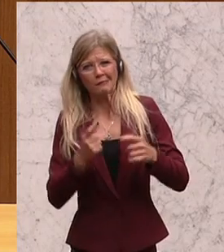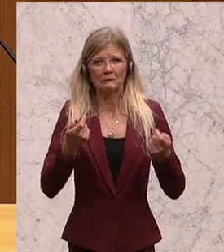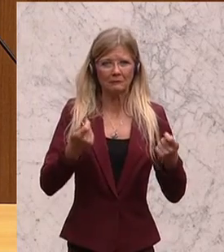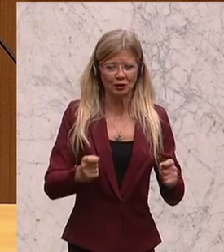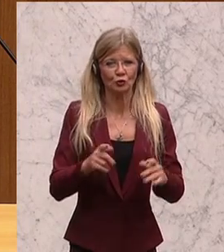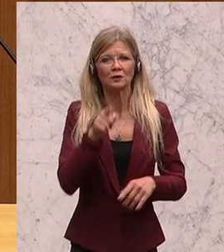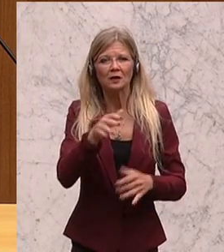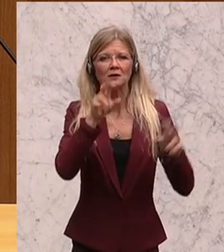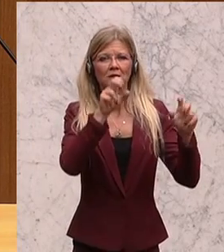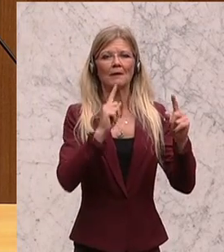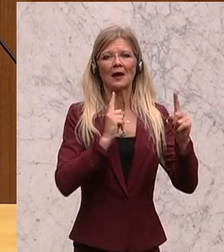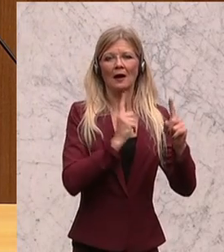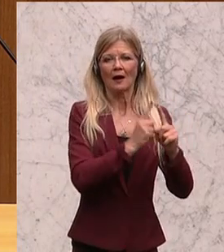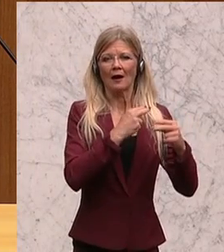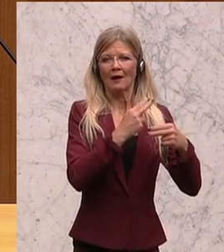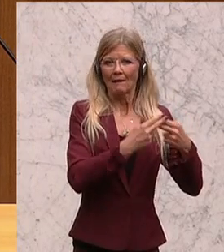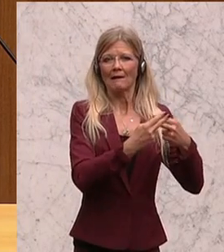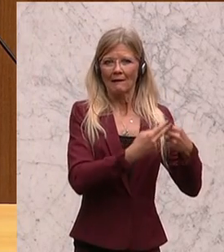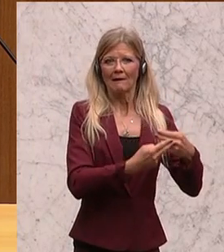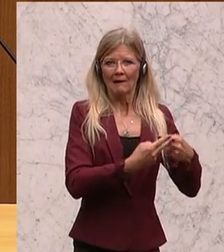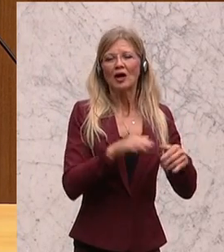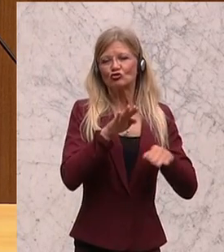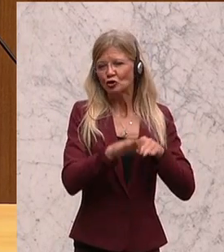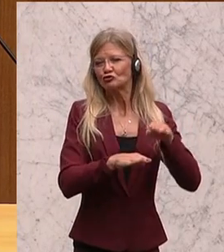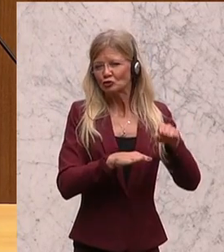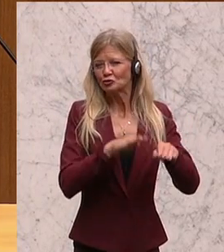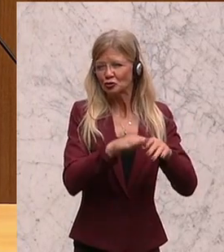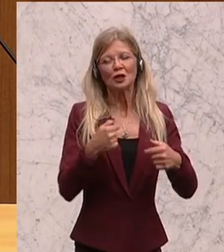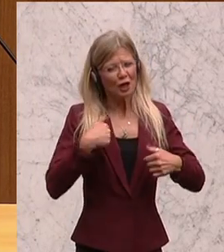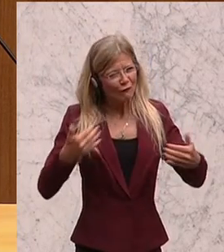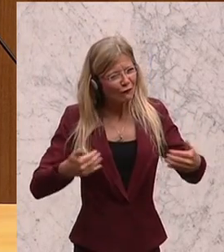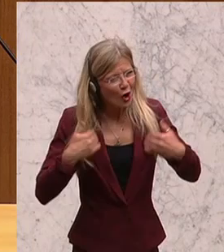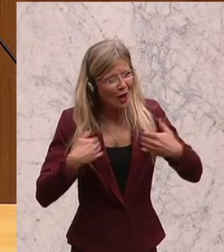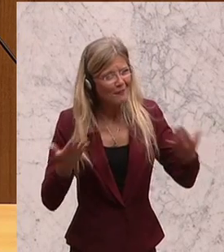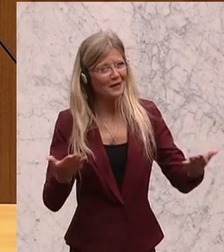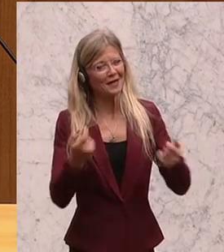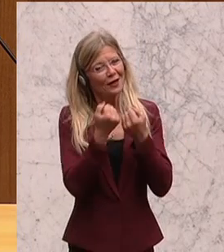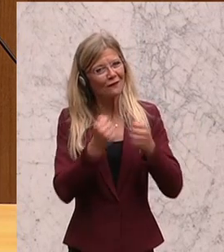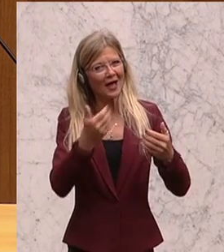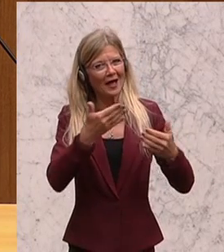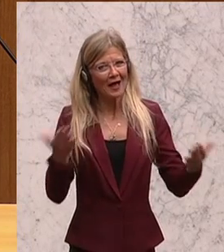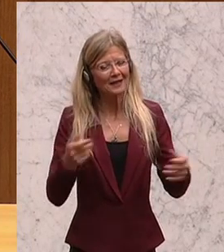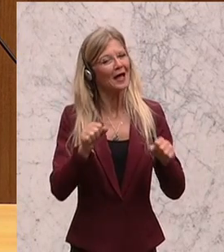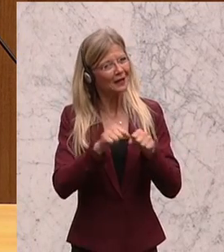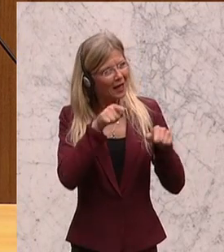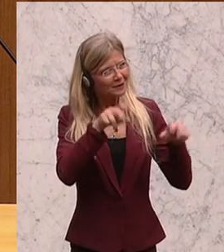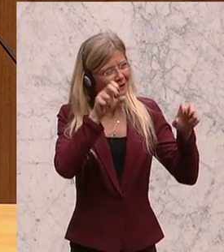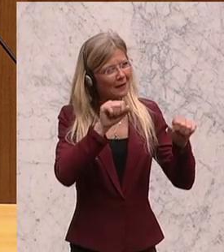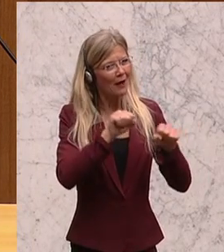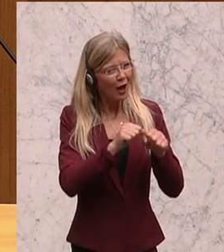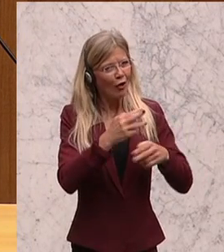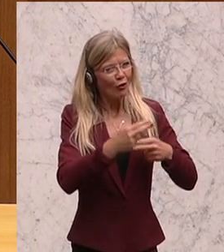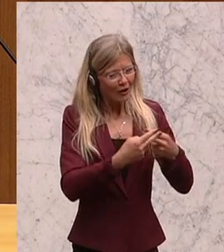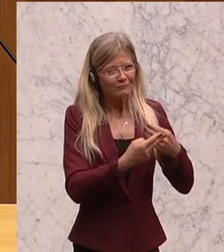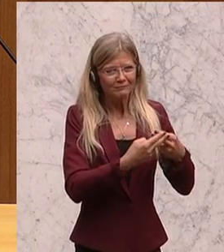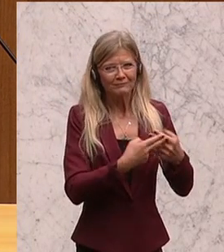Ich freue mich, dass sich schrittweise hier auch die Freiheitlichen öffnen diesem Thema. Ich freue mich, dass der Herr Heinz-Christian Strache